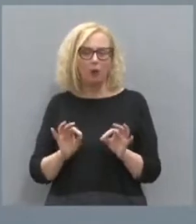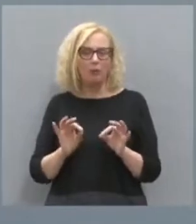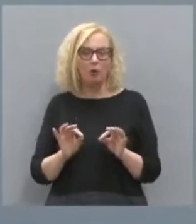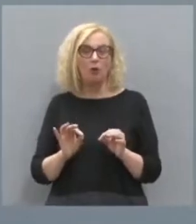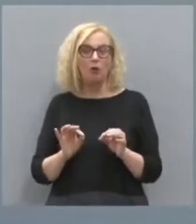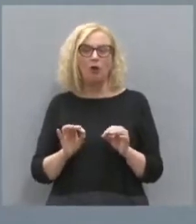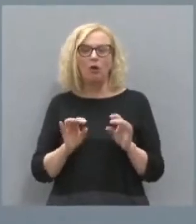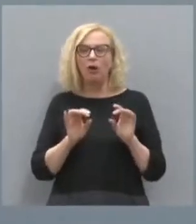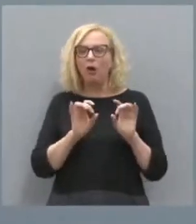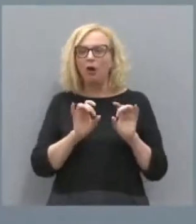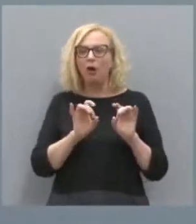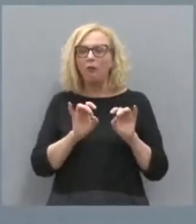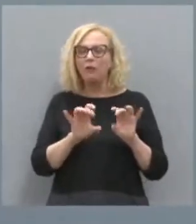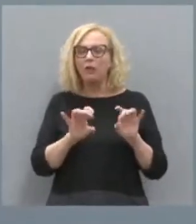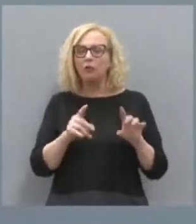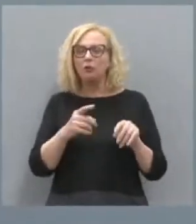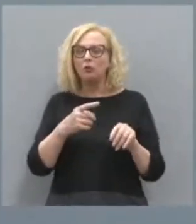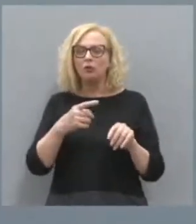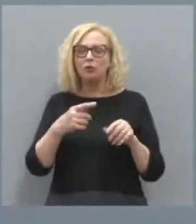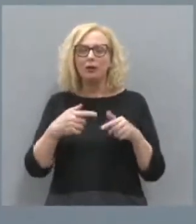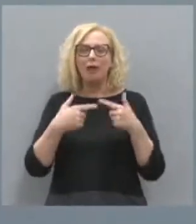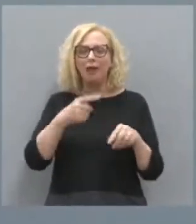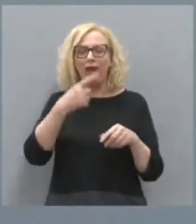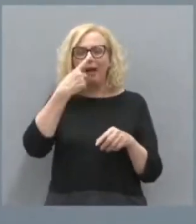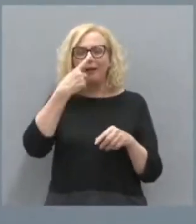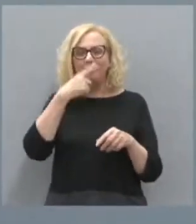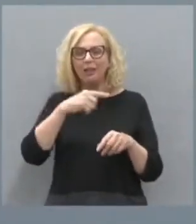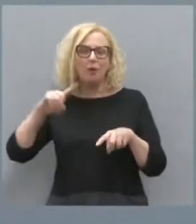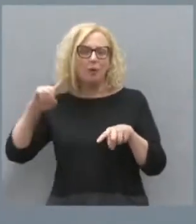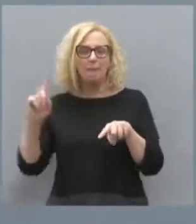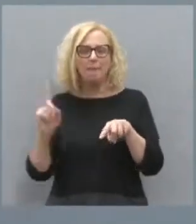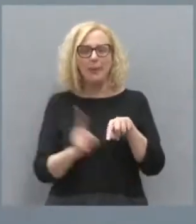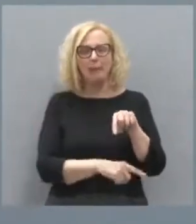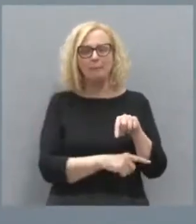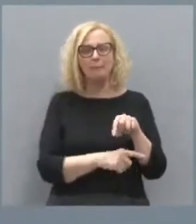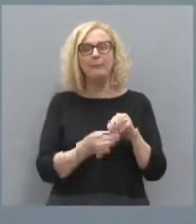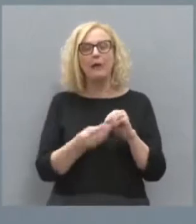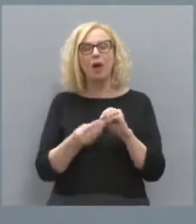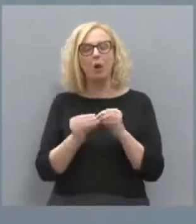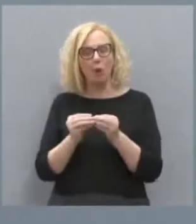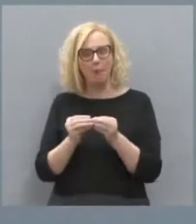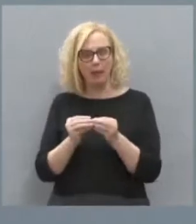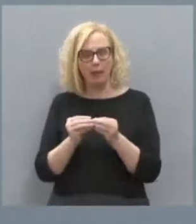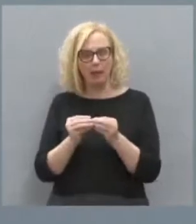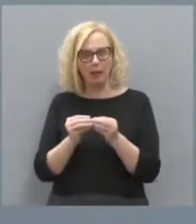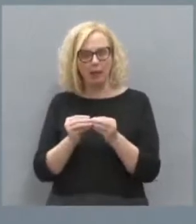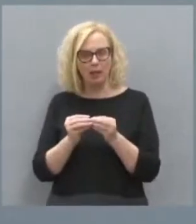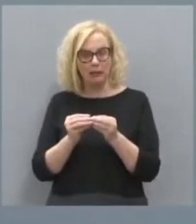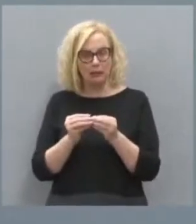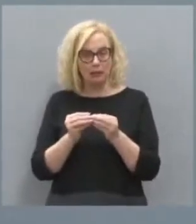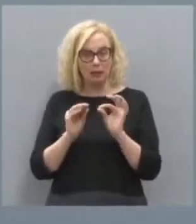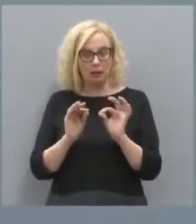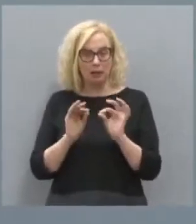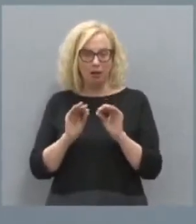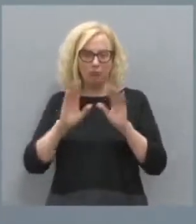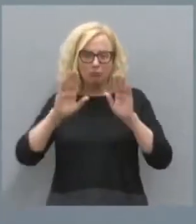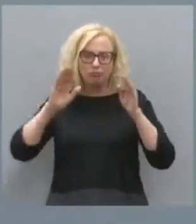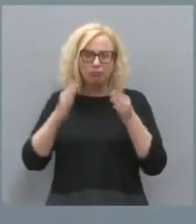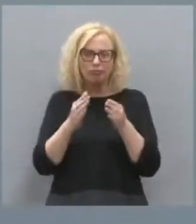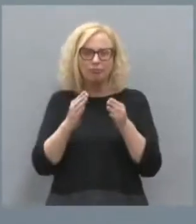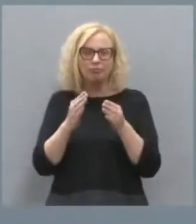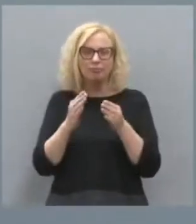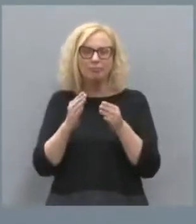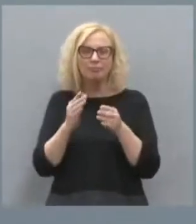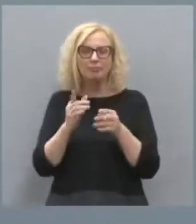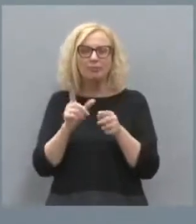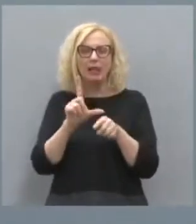virus e questa rasoiata al virus la possiamo dare riuscendo a concentrare in un brevissimo lasso